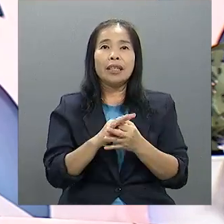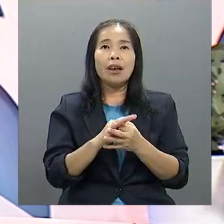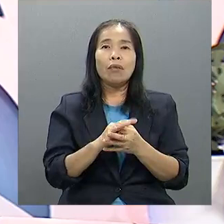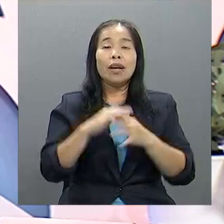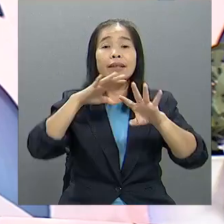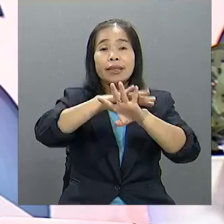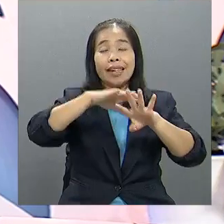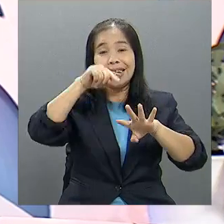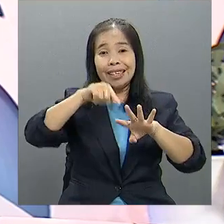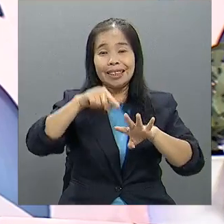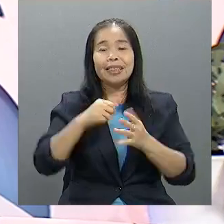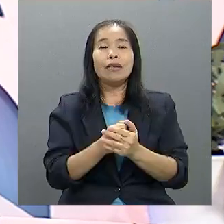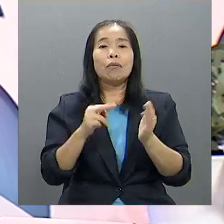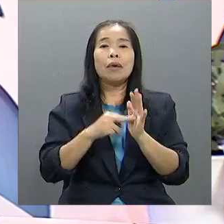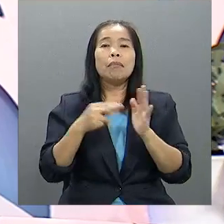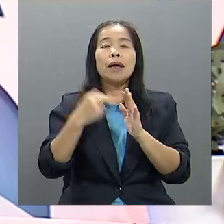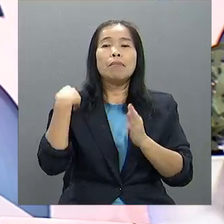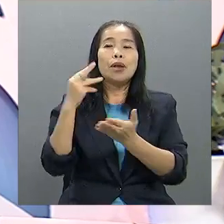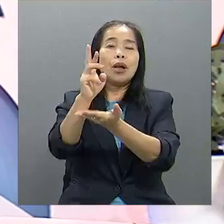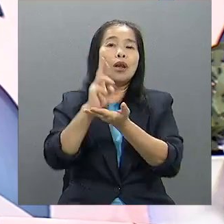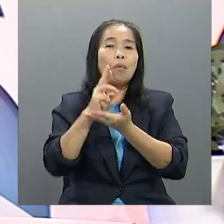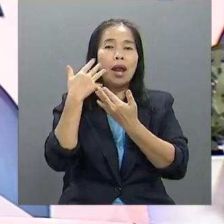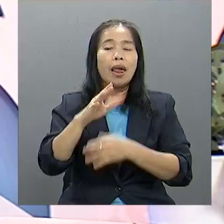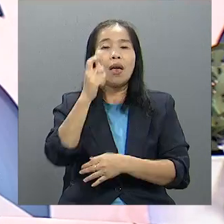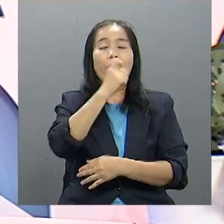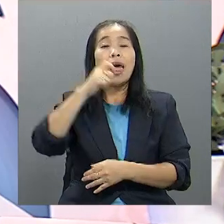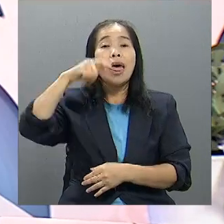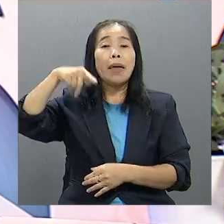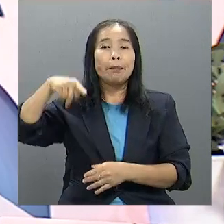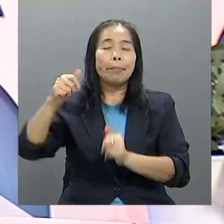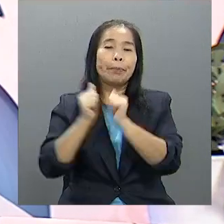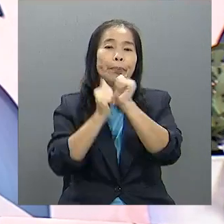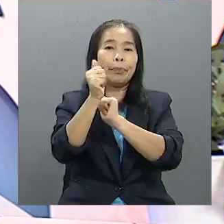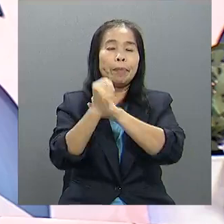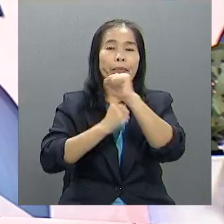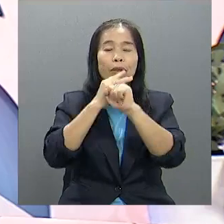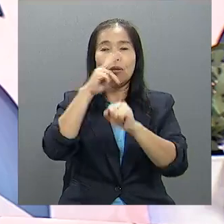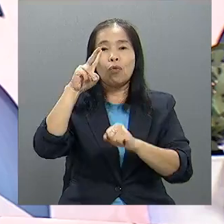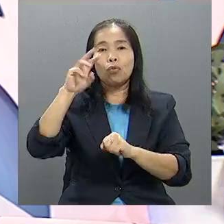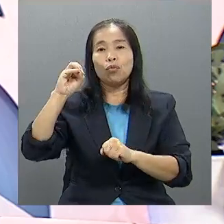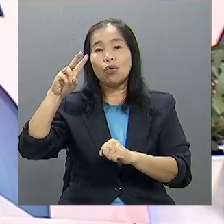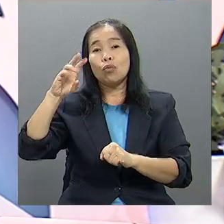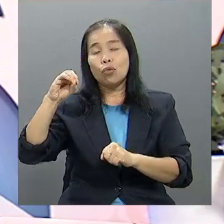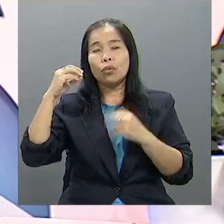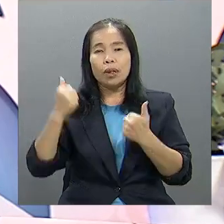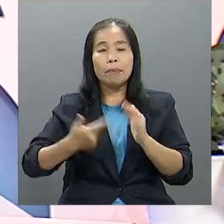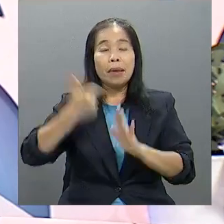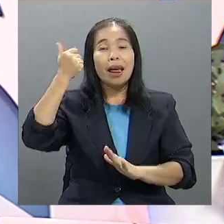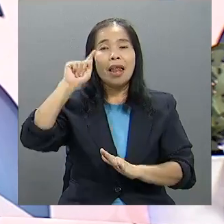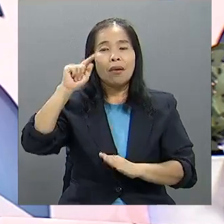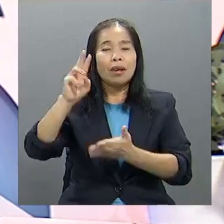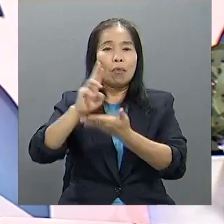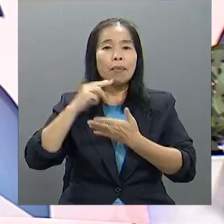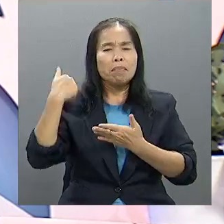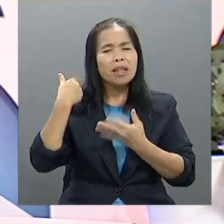างวัลจากการประกวด Smart Application Award 2020อีกด้วยนะคะซึ่งแอปพลิเคชันนี้จะมีหน้าตาอย่างไรและมีรายละเอียดอย่าง